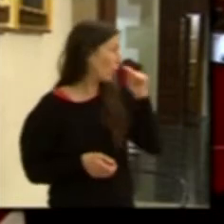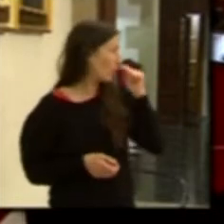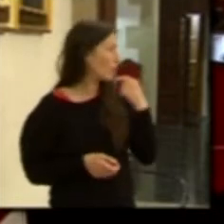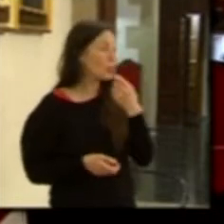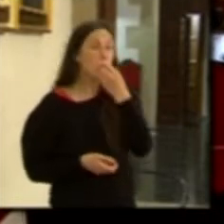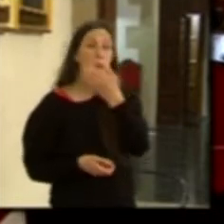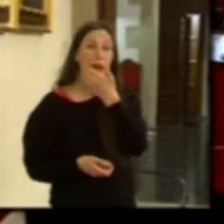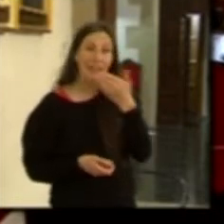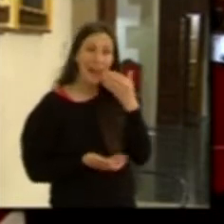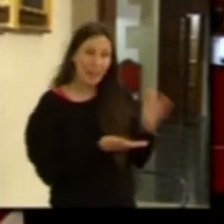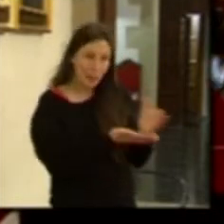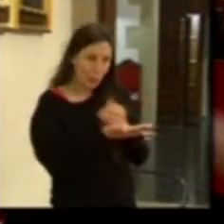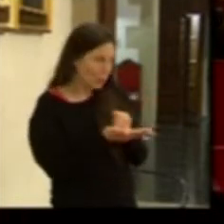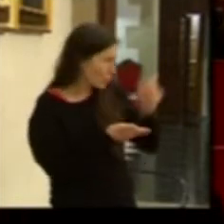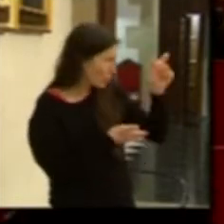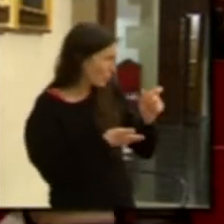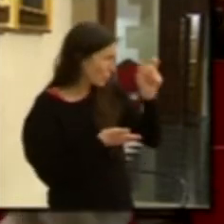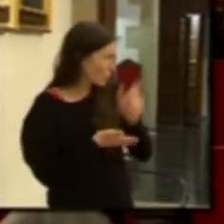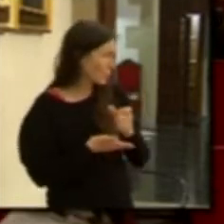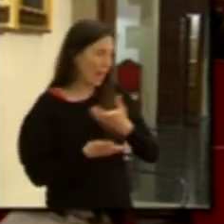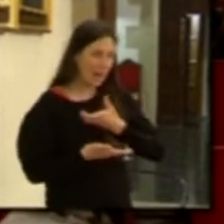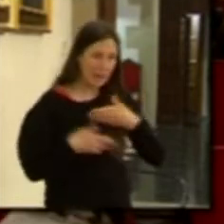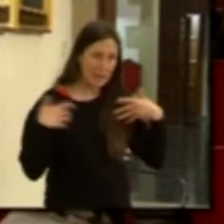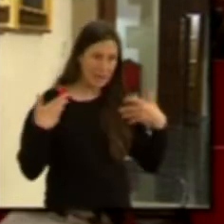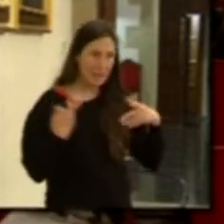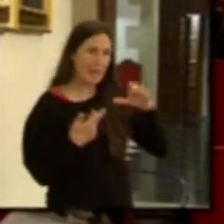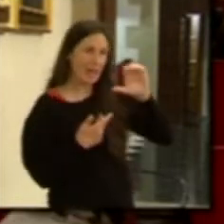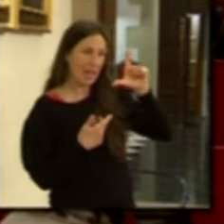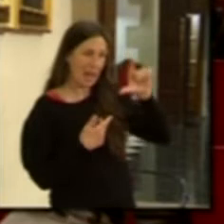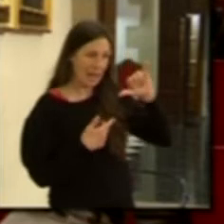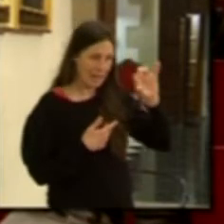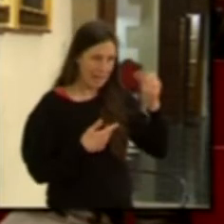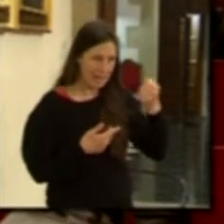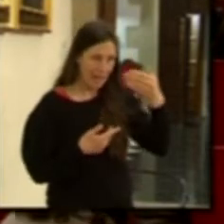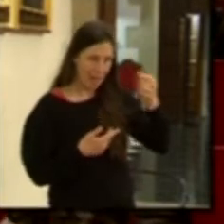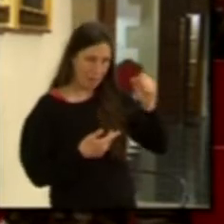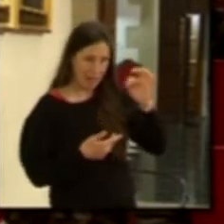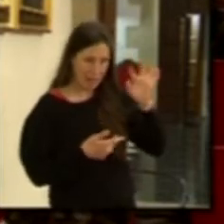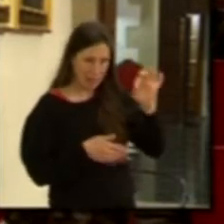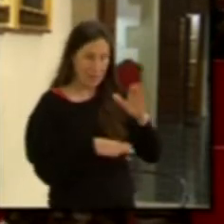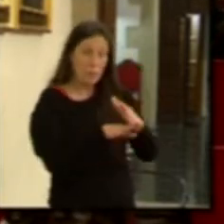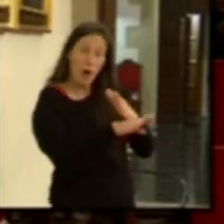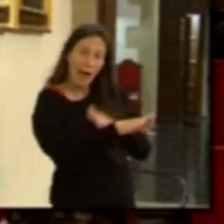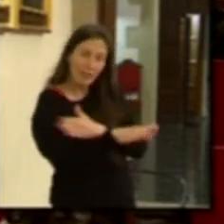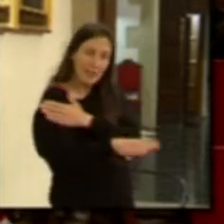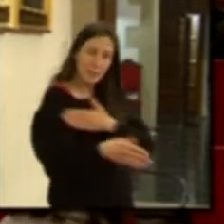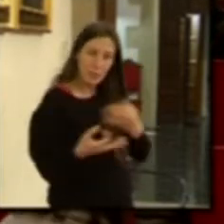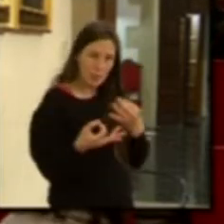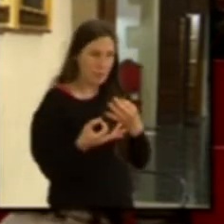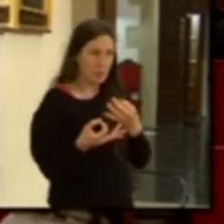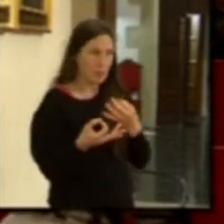bona tarda a Elisabet. Abans de presentar a la pregonera, l'Elisabet Viladecans Marçal, només